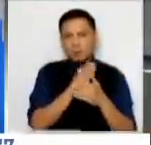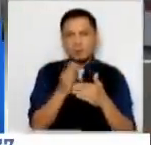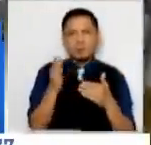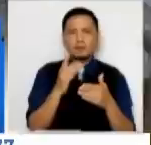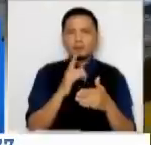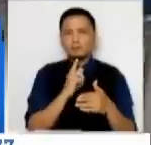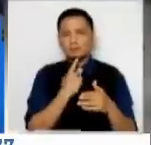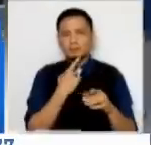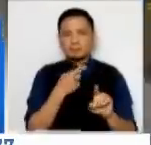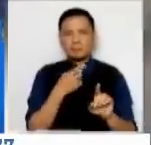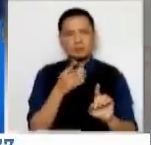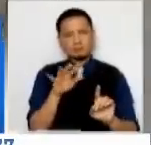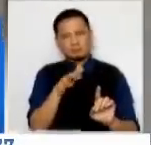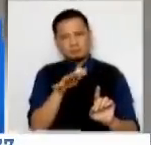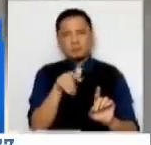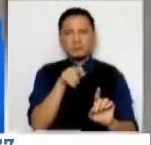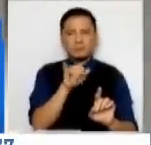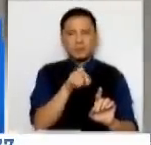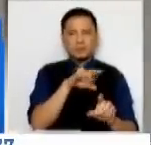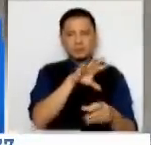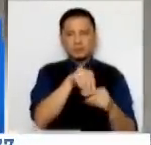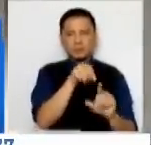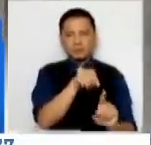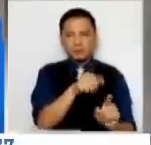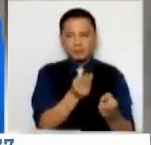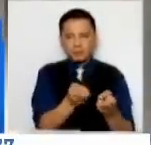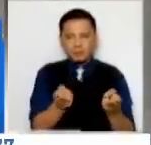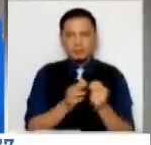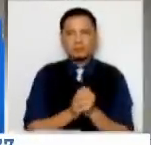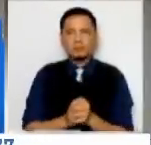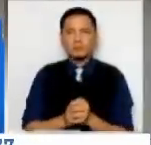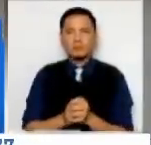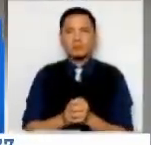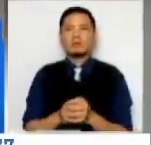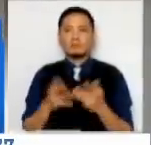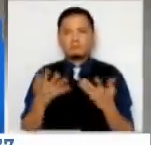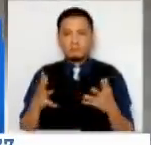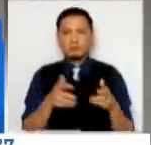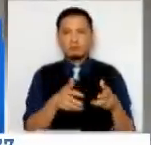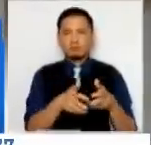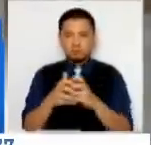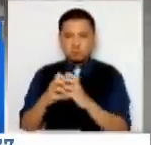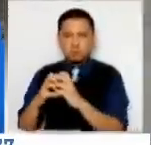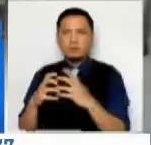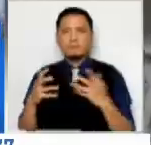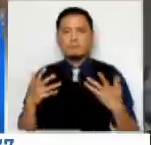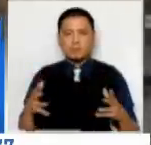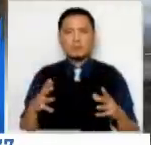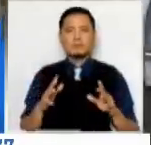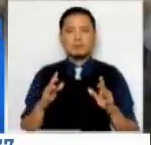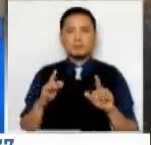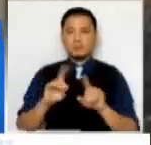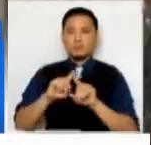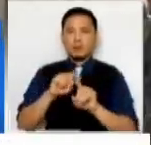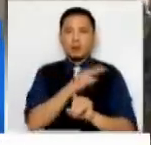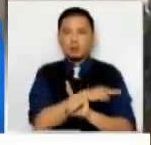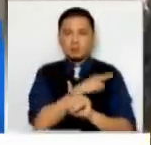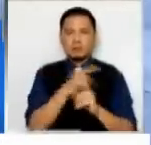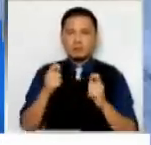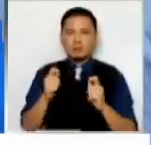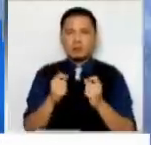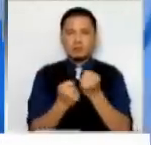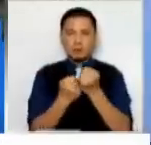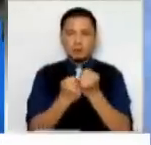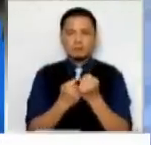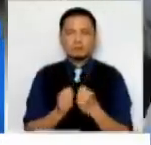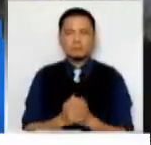the expansions that we have done and we are continuously adding some more beds sa iba't ibang hospital po natin. Okay. Yusek, dun po naman